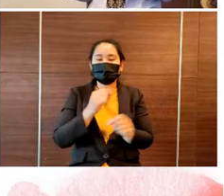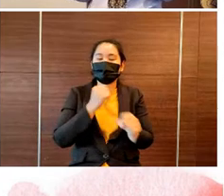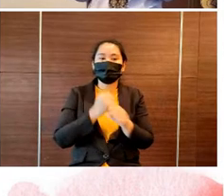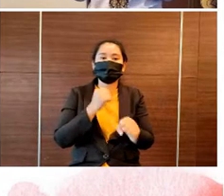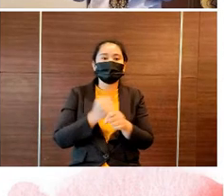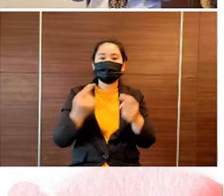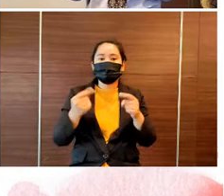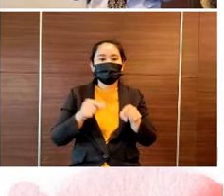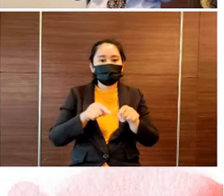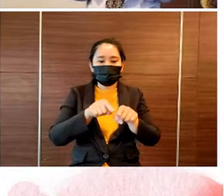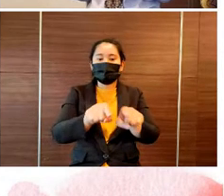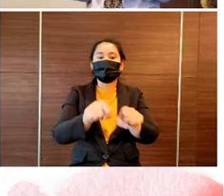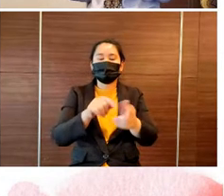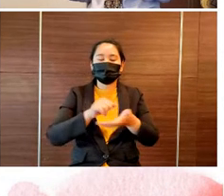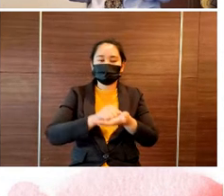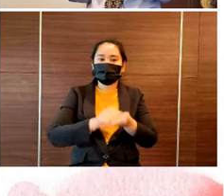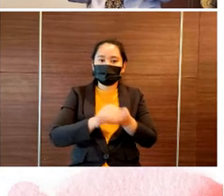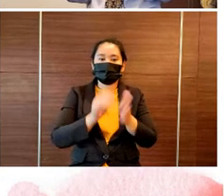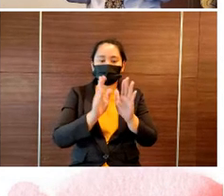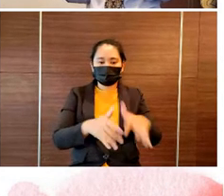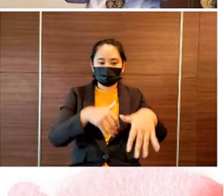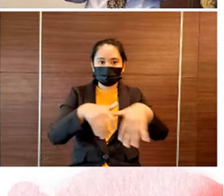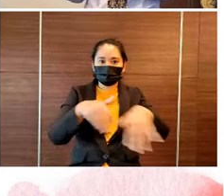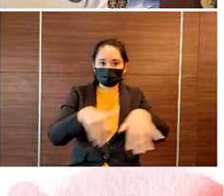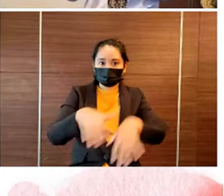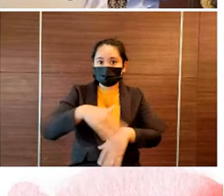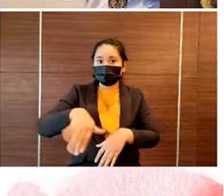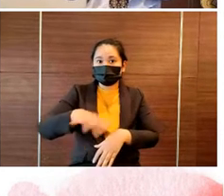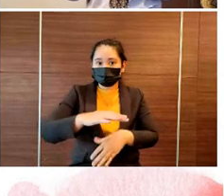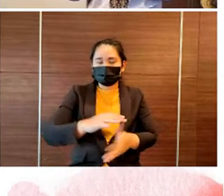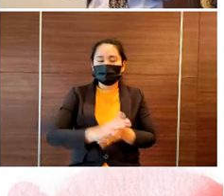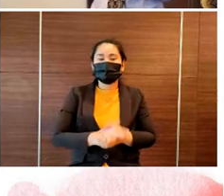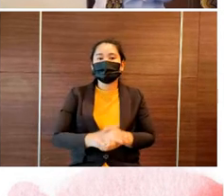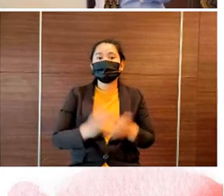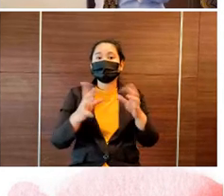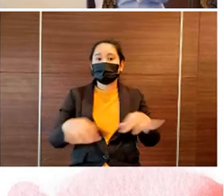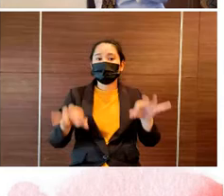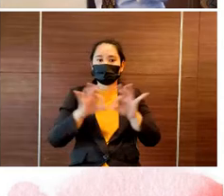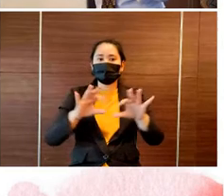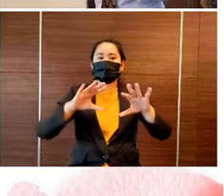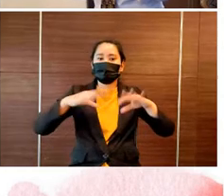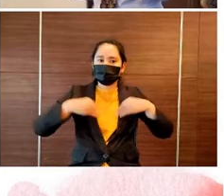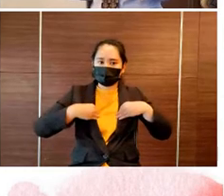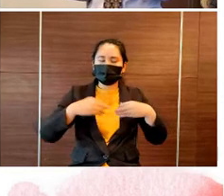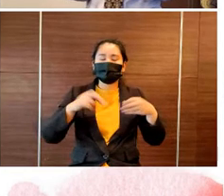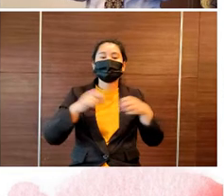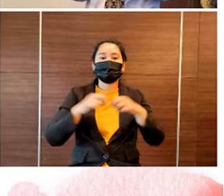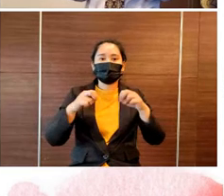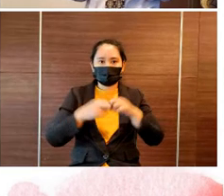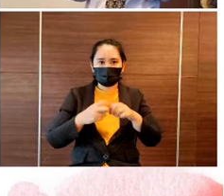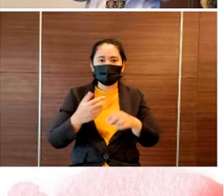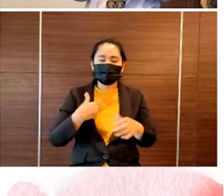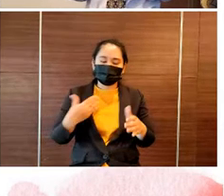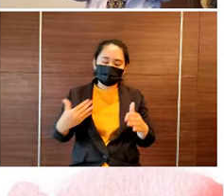กับบริการภาครัฐซึ่งต้องยอมรับว่ามักมีขีดจำกัด